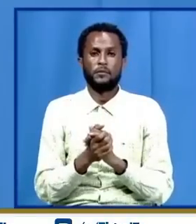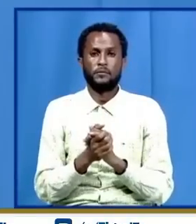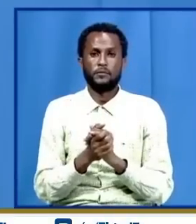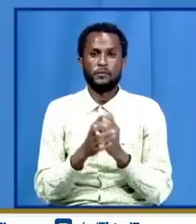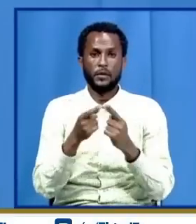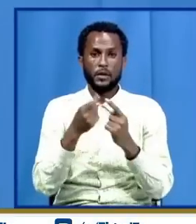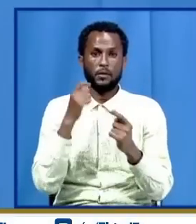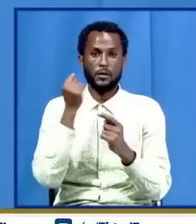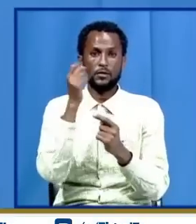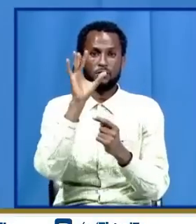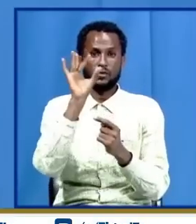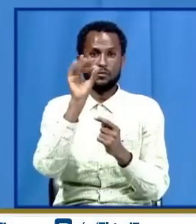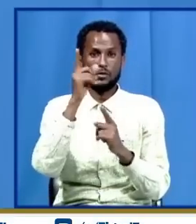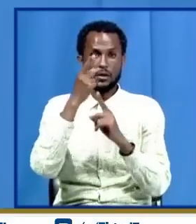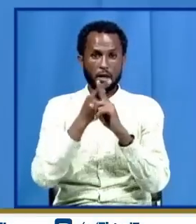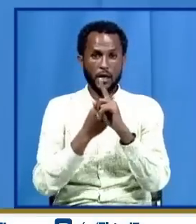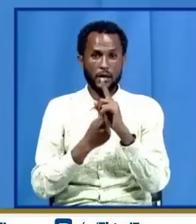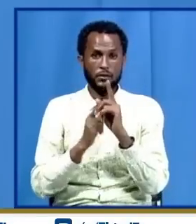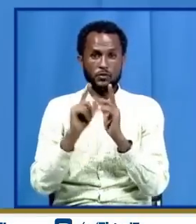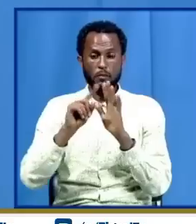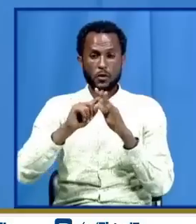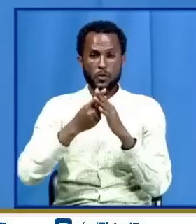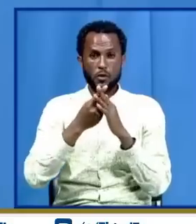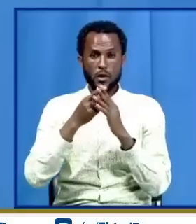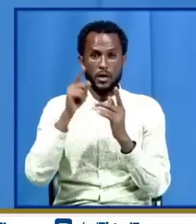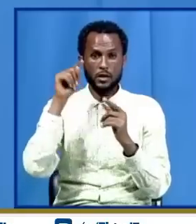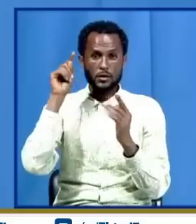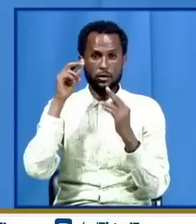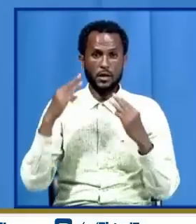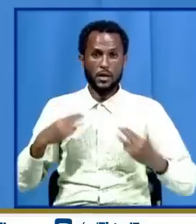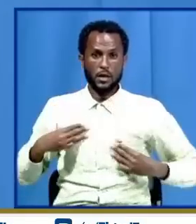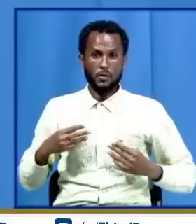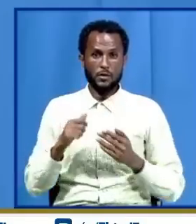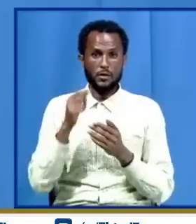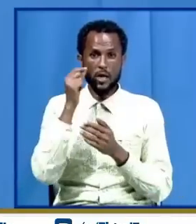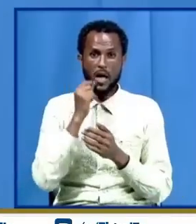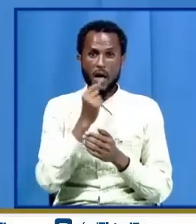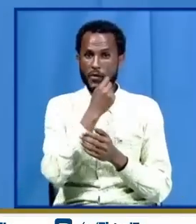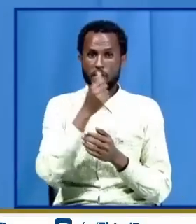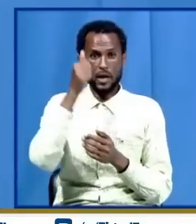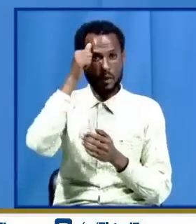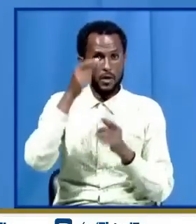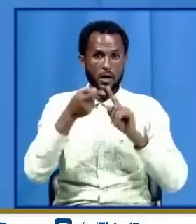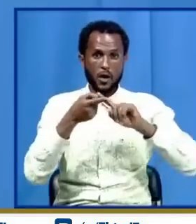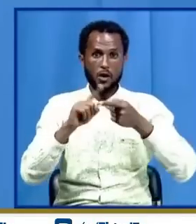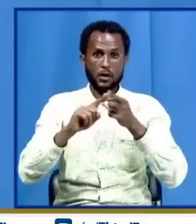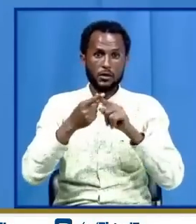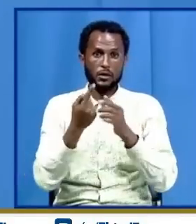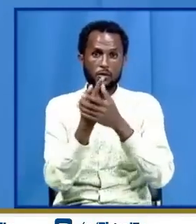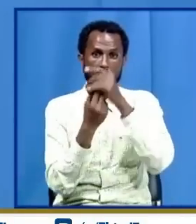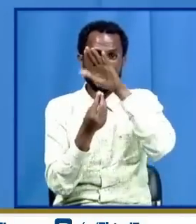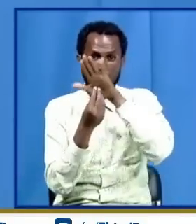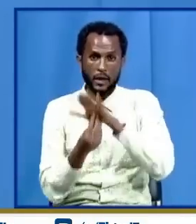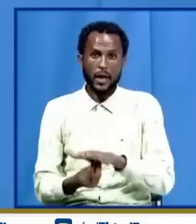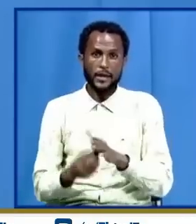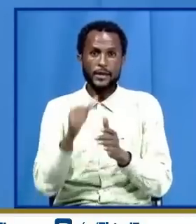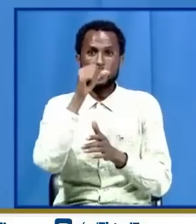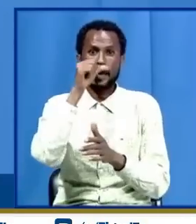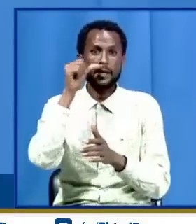ካብ 18 ሓሰ ጀሚሩ ብሰራዊት ፋሽስት ስርዓት አብይ አሕመድን መላፍንቱ ስርዓት ወልቀ መላኺ